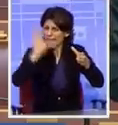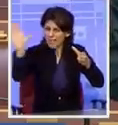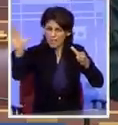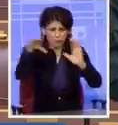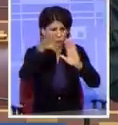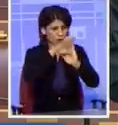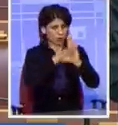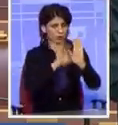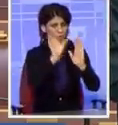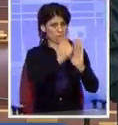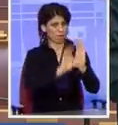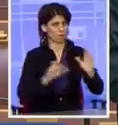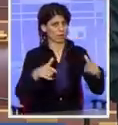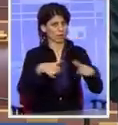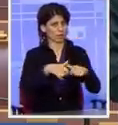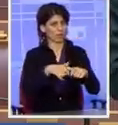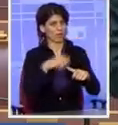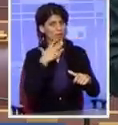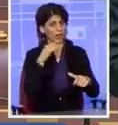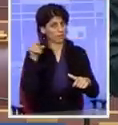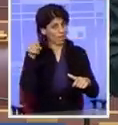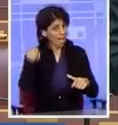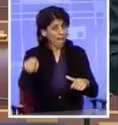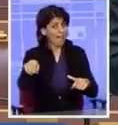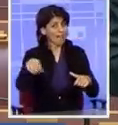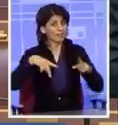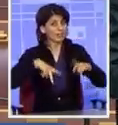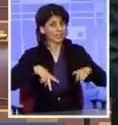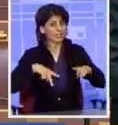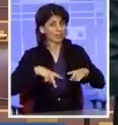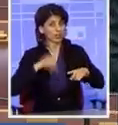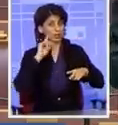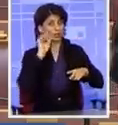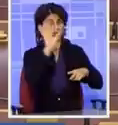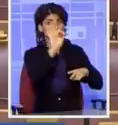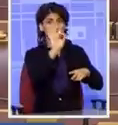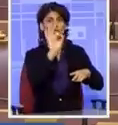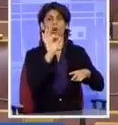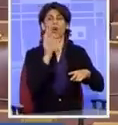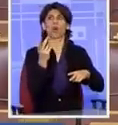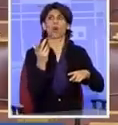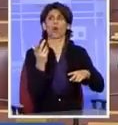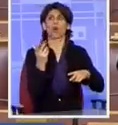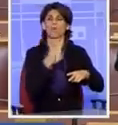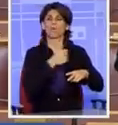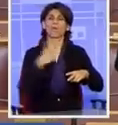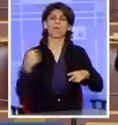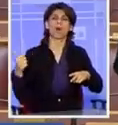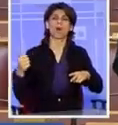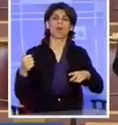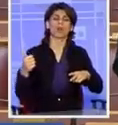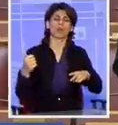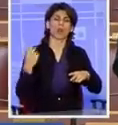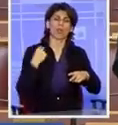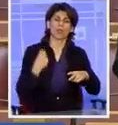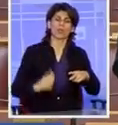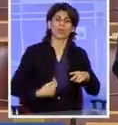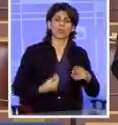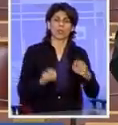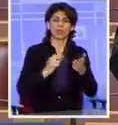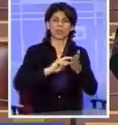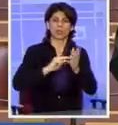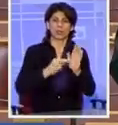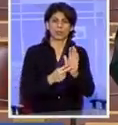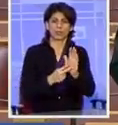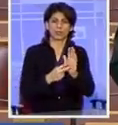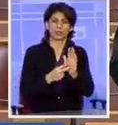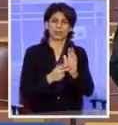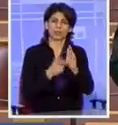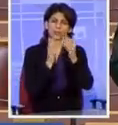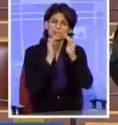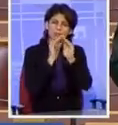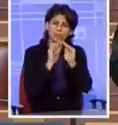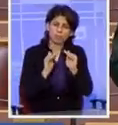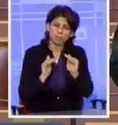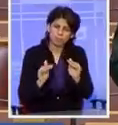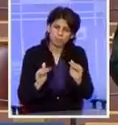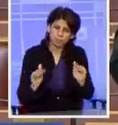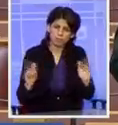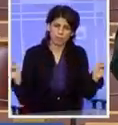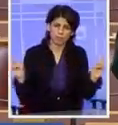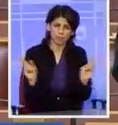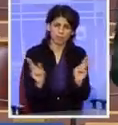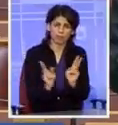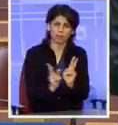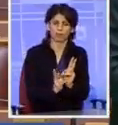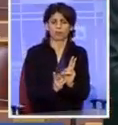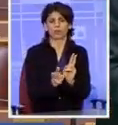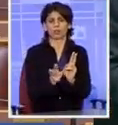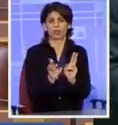Δηλαδή αυτή η κυβέρνηση με στόχο τη δημοσιονομική εξυγίανση θα συνεχίζει να παρανομεί.